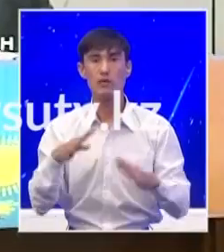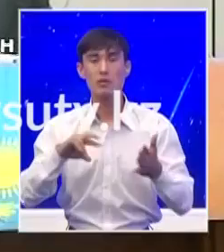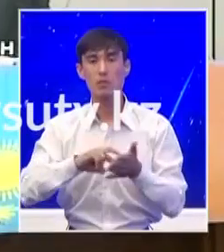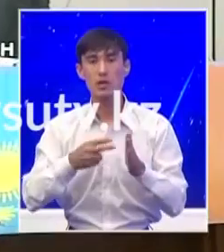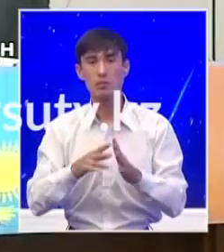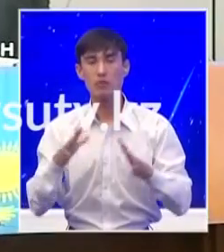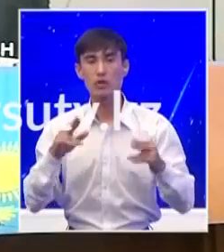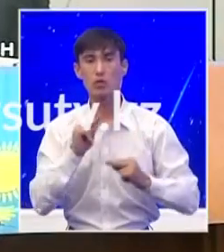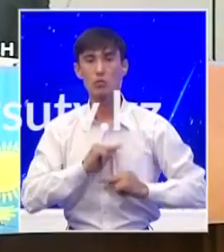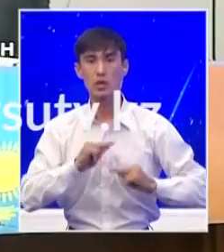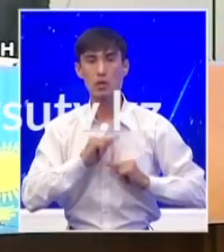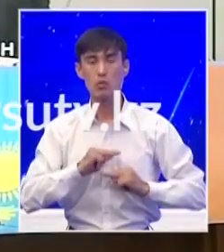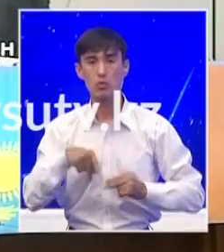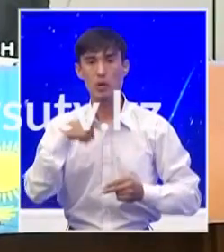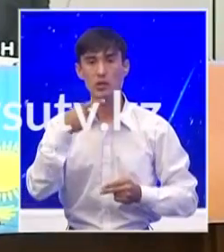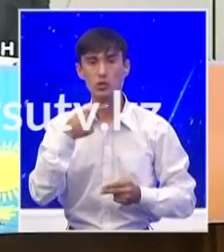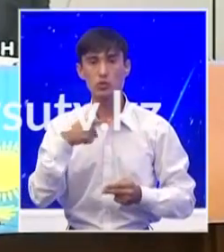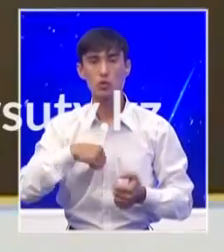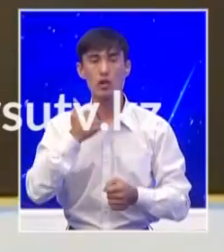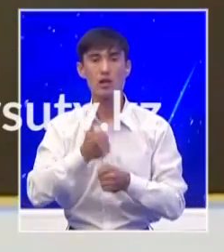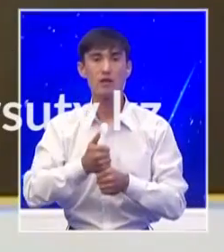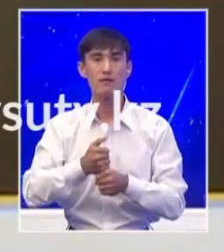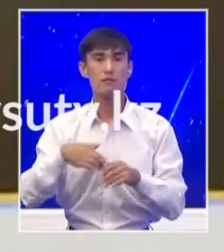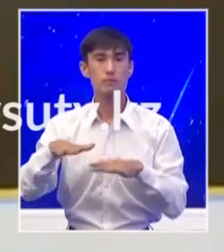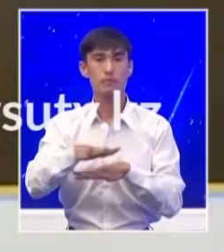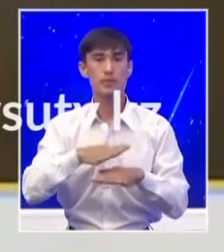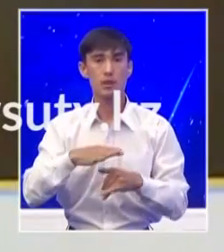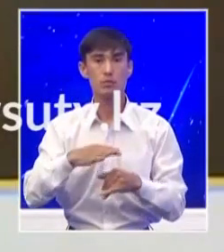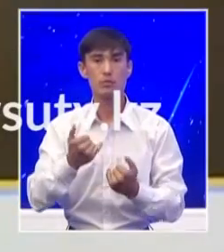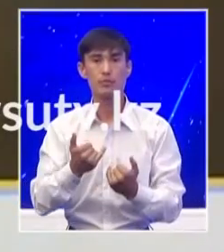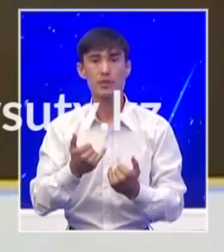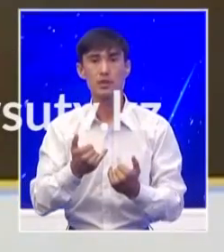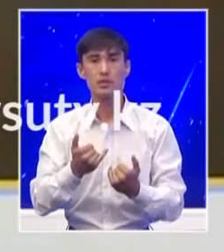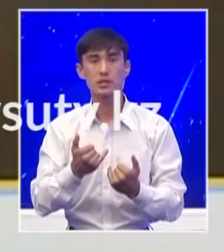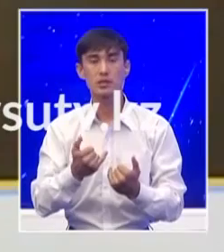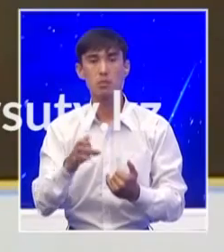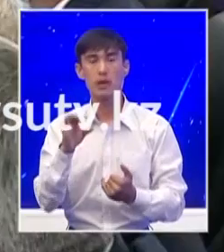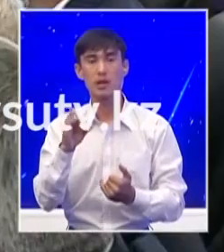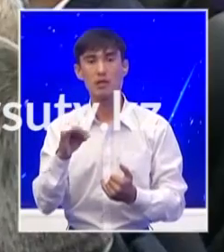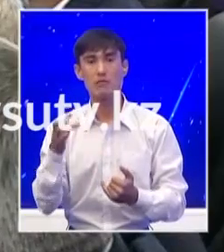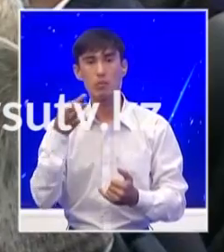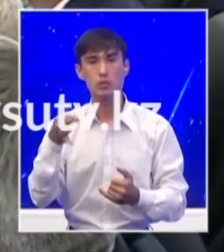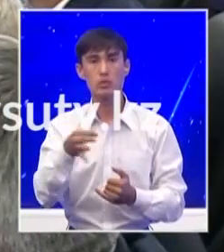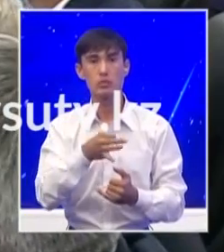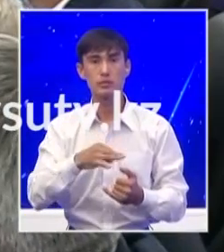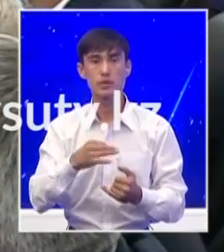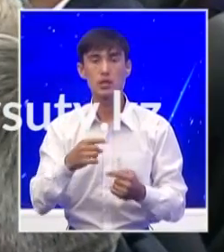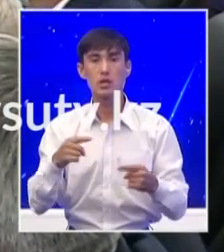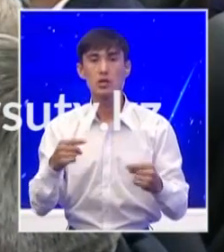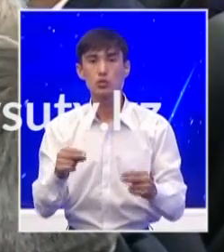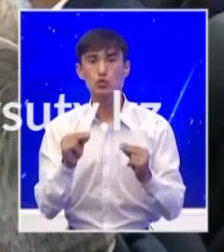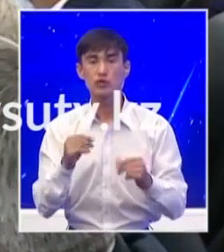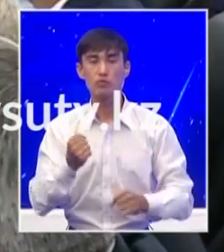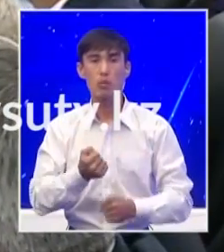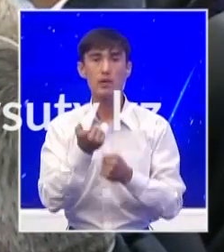работа, подчеркнул в своем докладе глава региона Амандык Баталов. Принятые правительством антикризисные меры оказали существенную